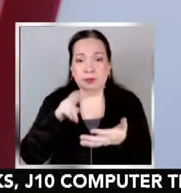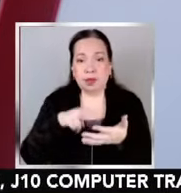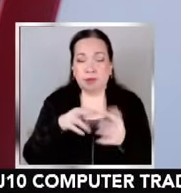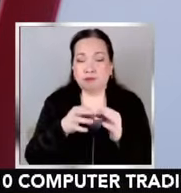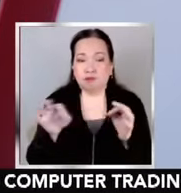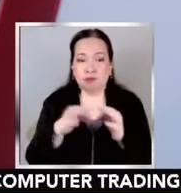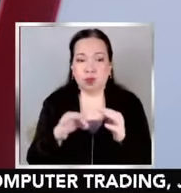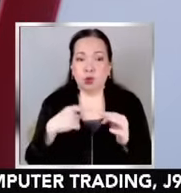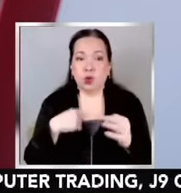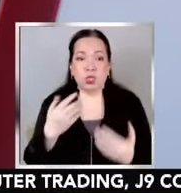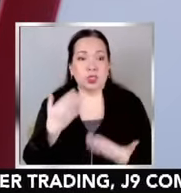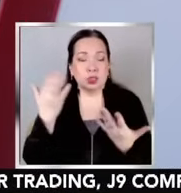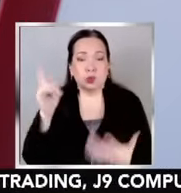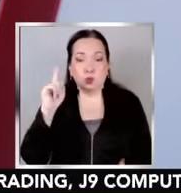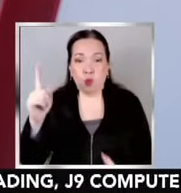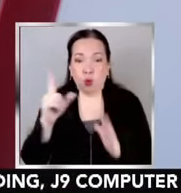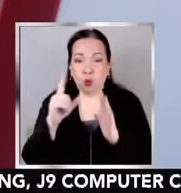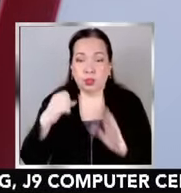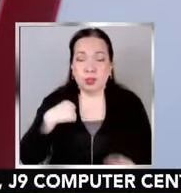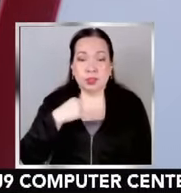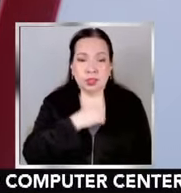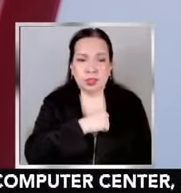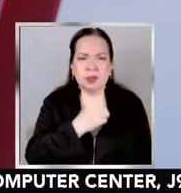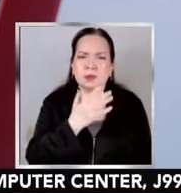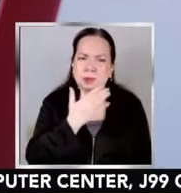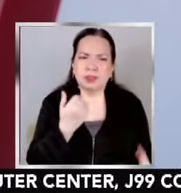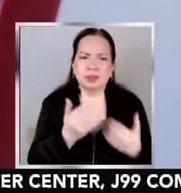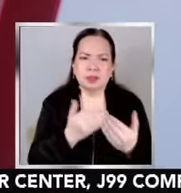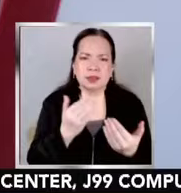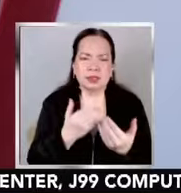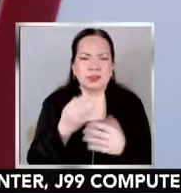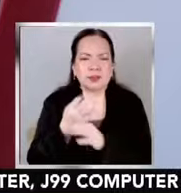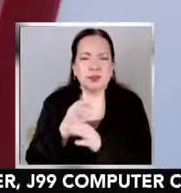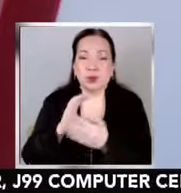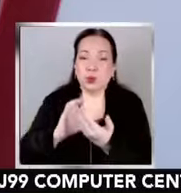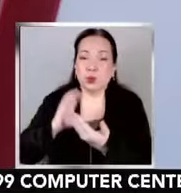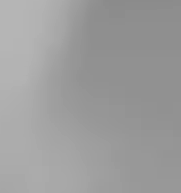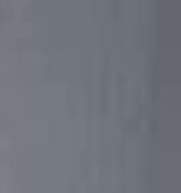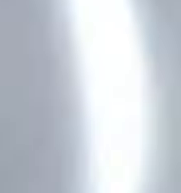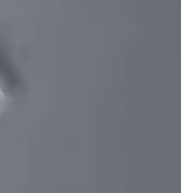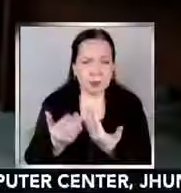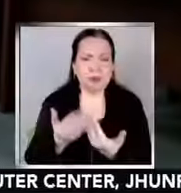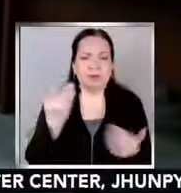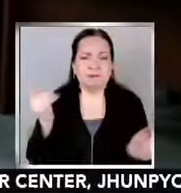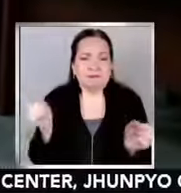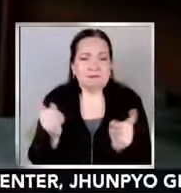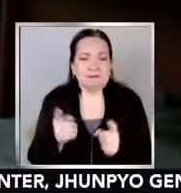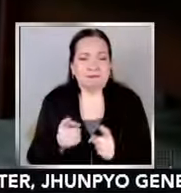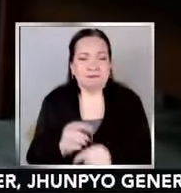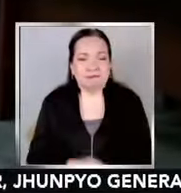isang mambabatas, simplehan na lang ang curriculum. Nakatutok si Mark Salazar.